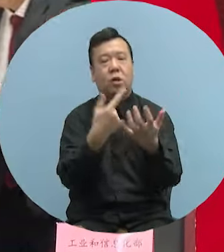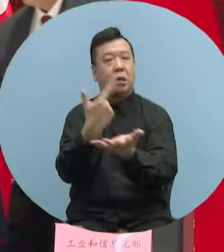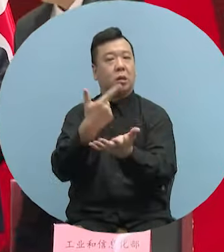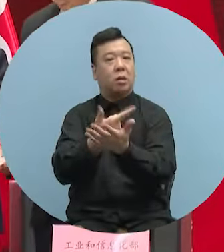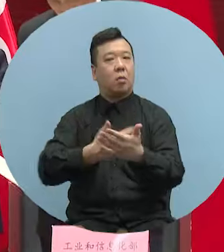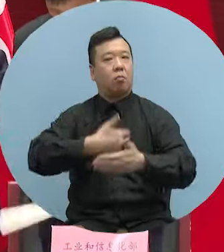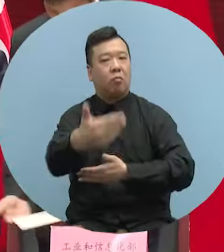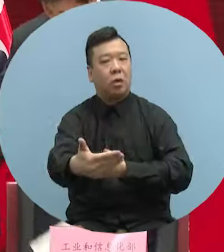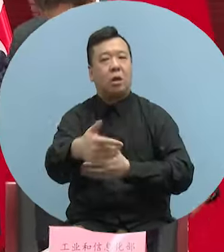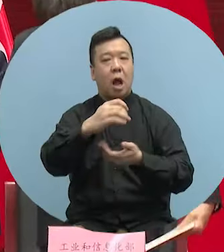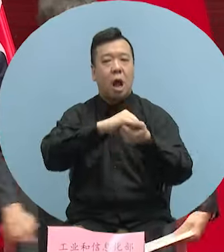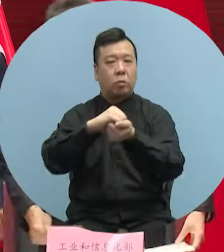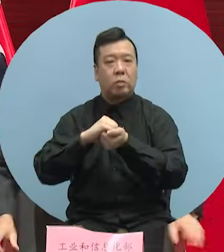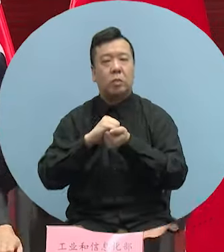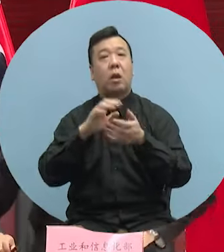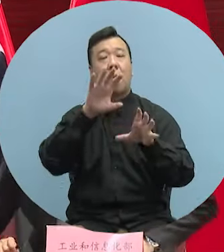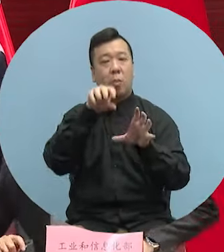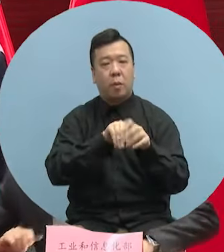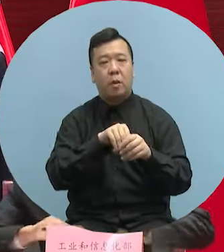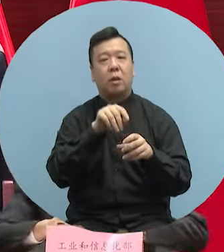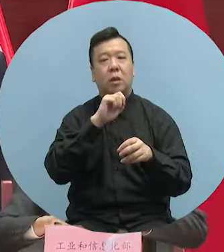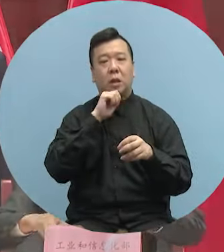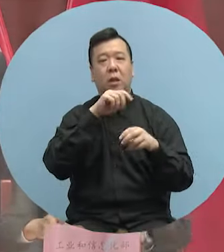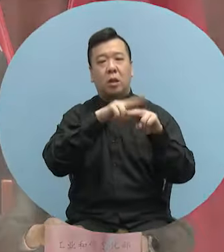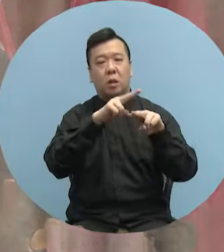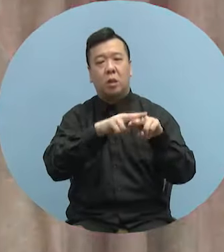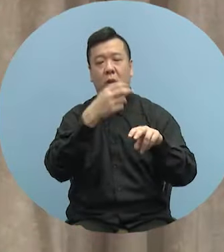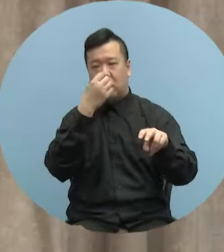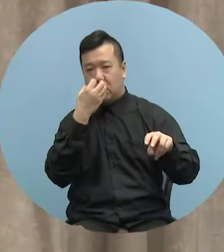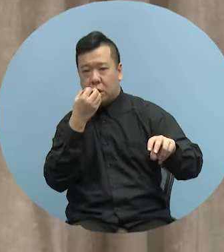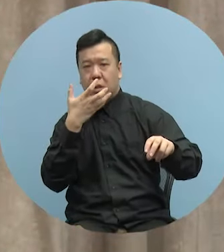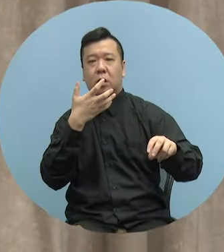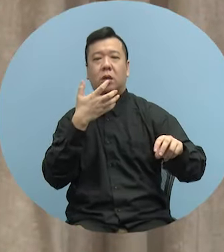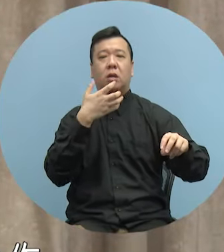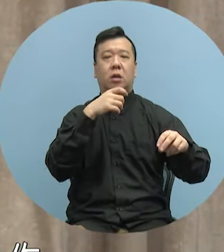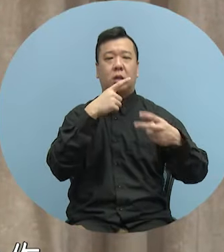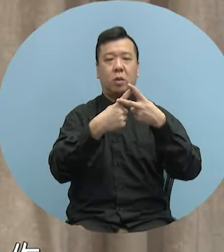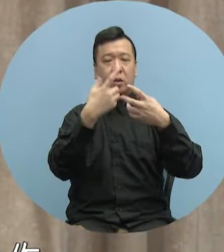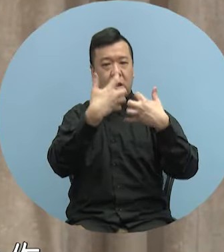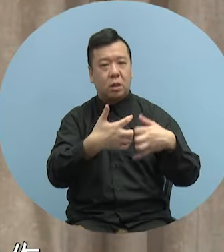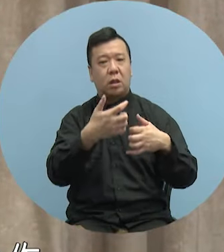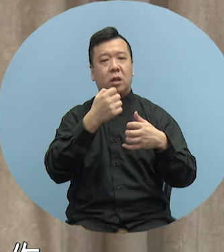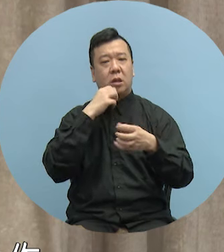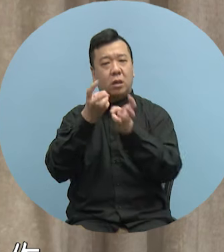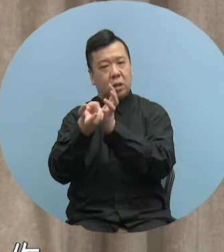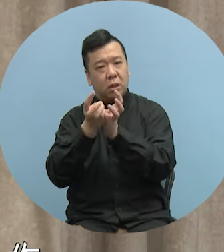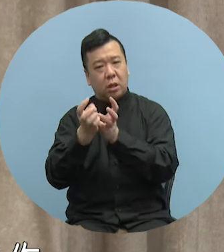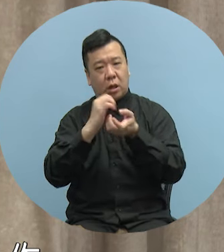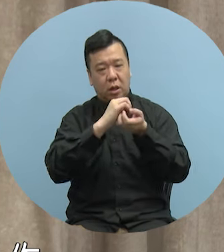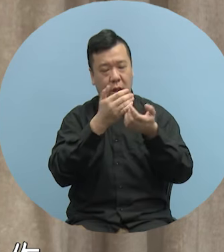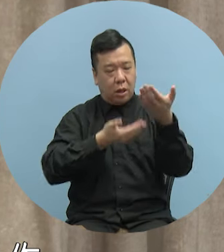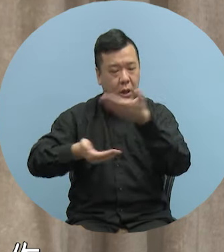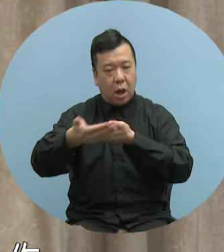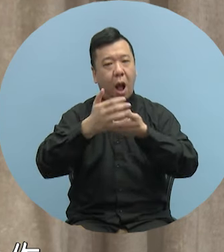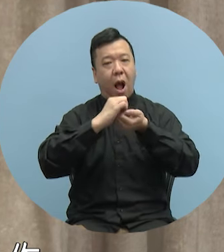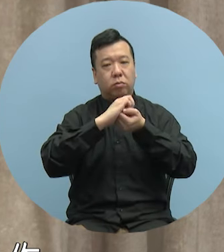步。合作协议涵盖深化内地与香港的工业和信息化领域